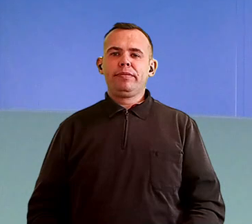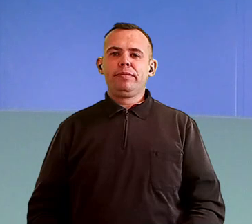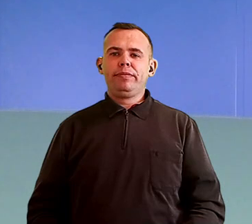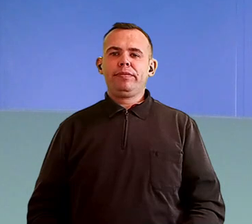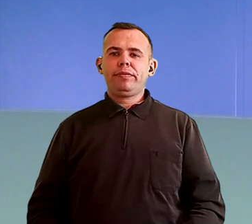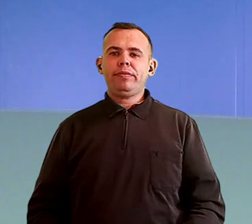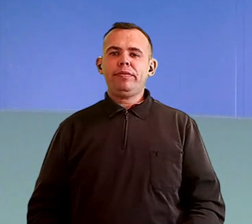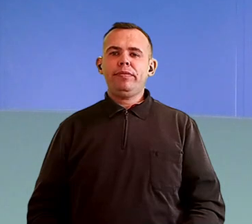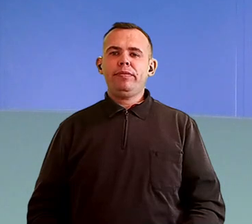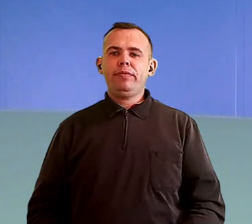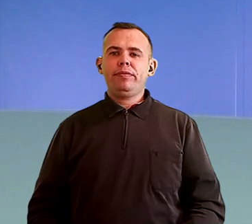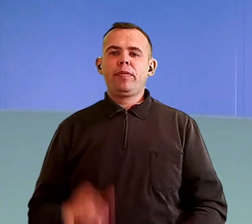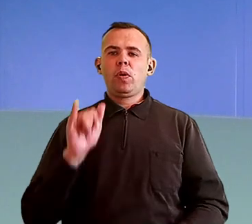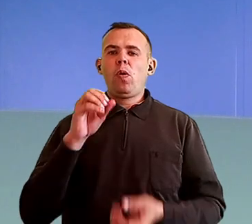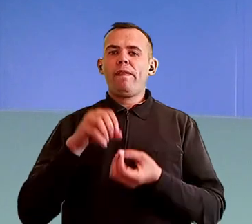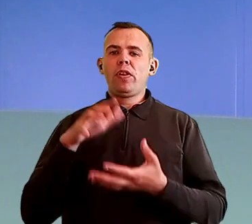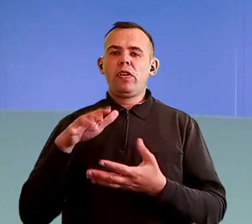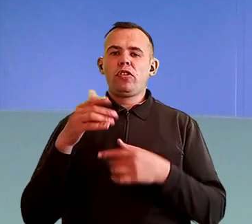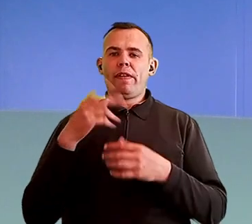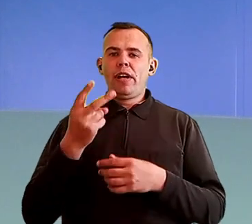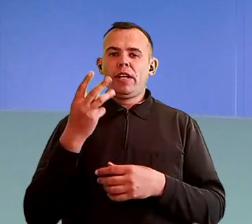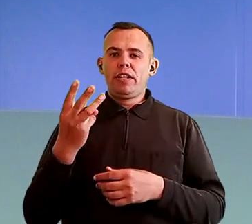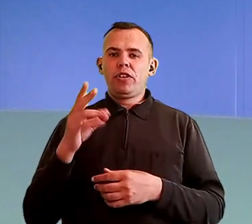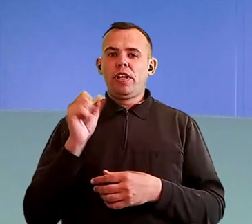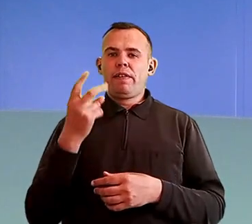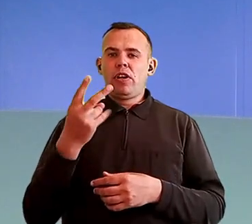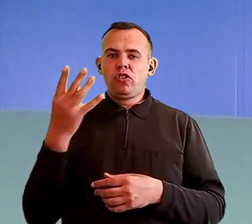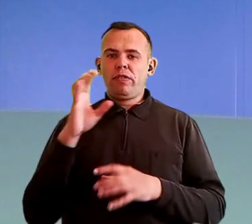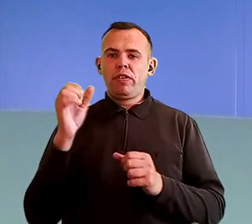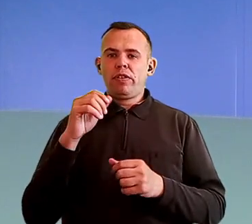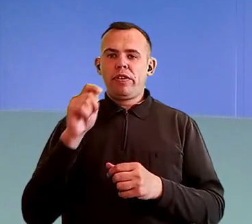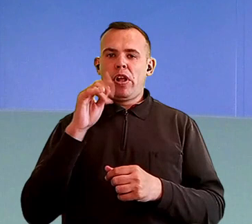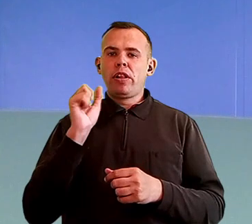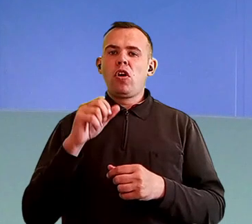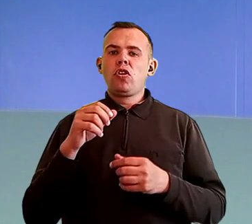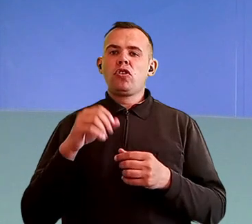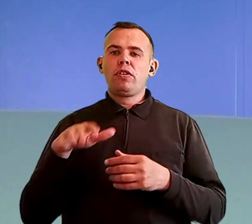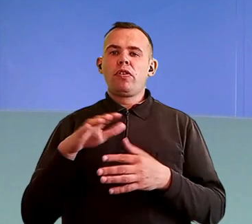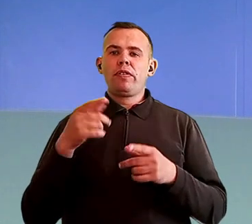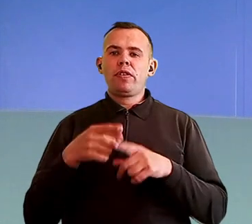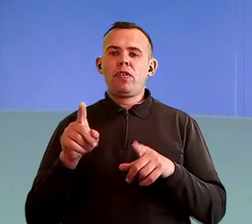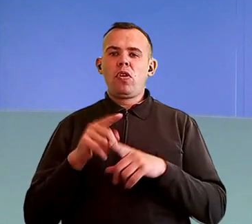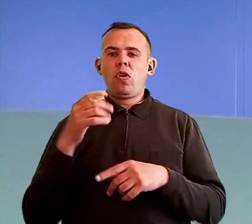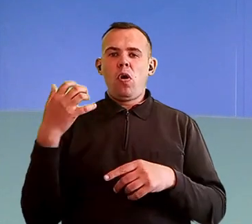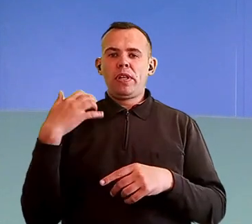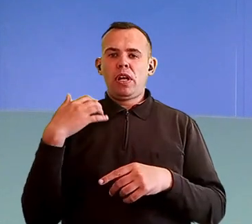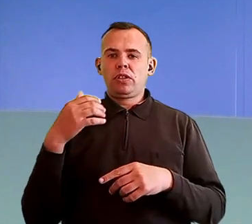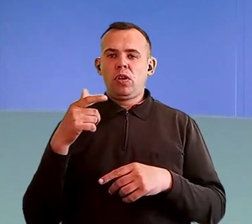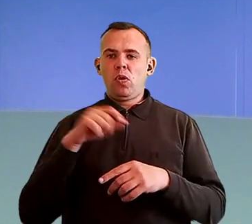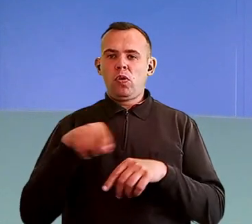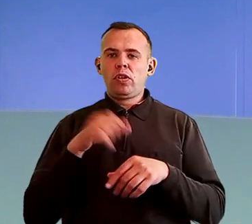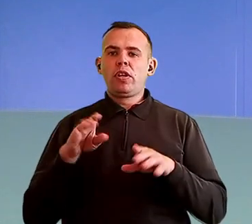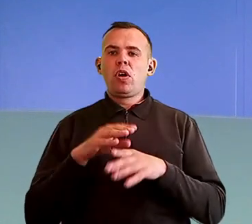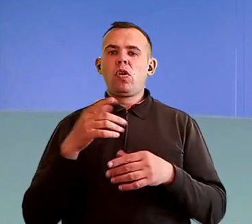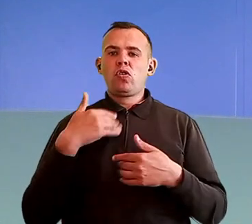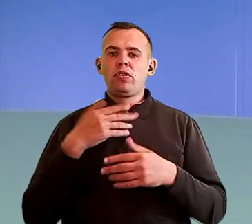У Великодню ніч із 23 на 24 квітня на Черкащині відмінять комендантську годину. Так хочуть уникнути скупчень